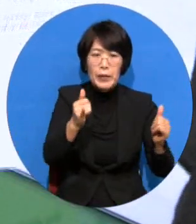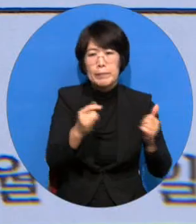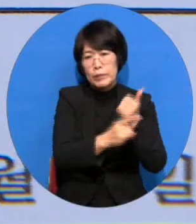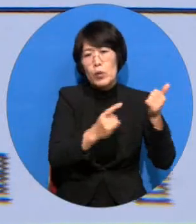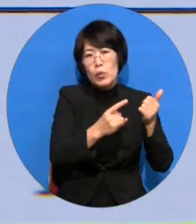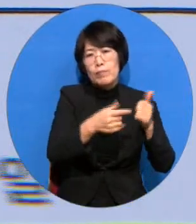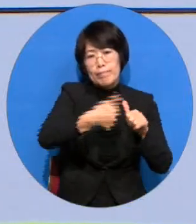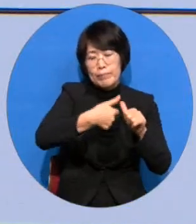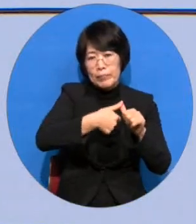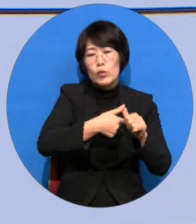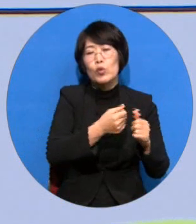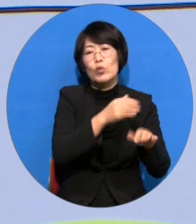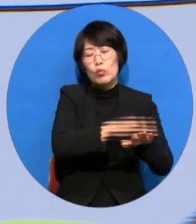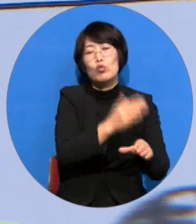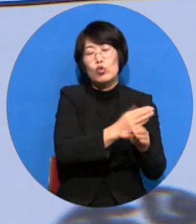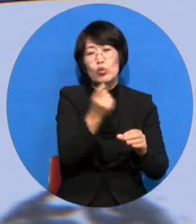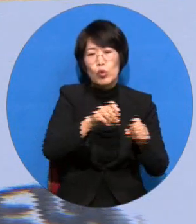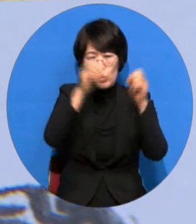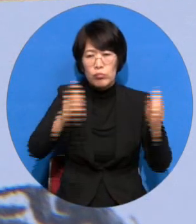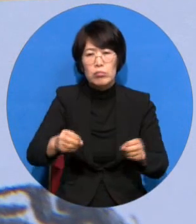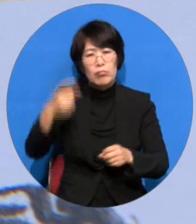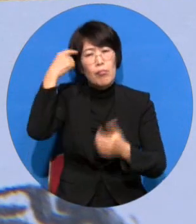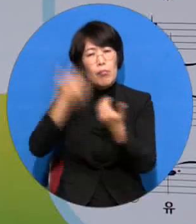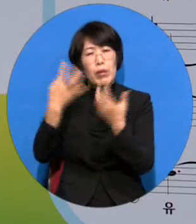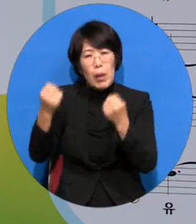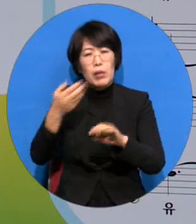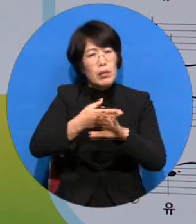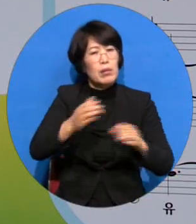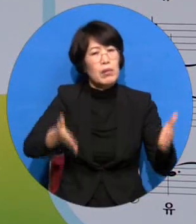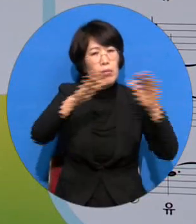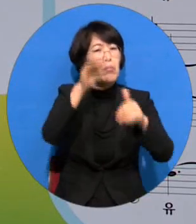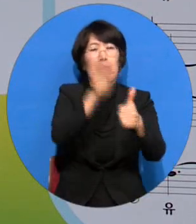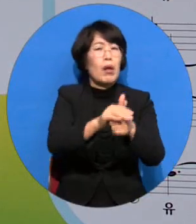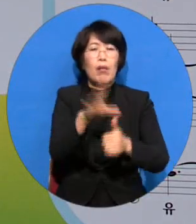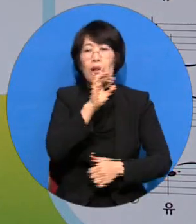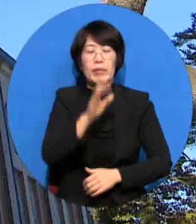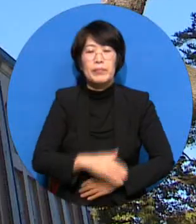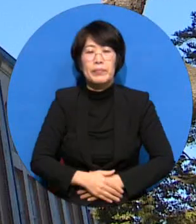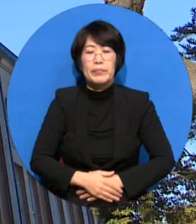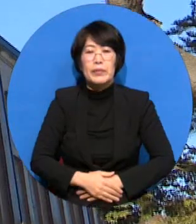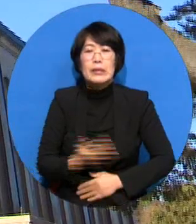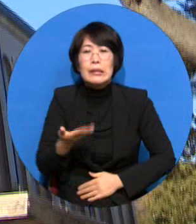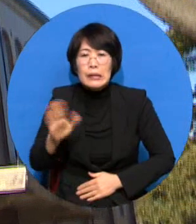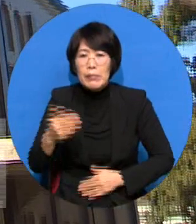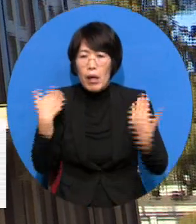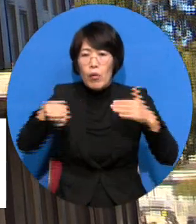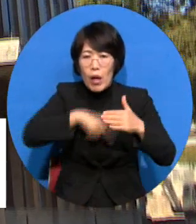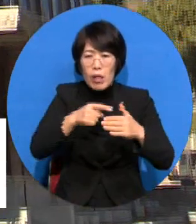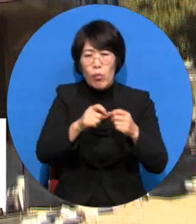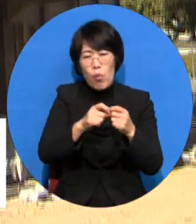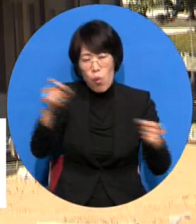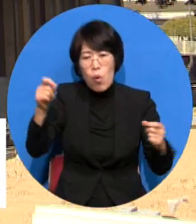보존하고 있고 동문들의 반대가 많아 외부 기관의 기증 계획은 없다고 밝혔습니다. 다만 학교 내